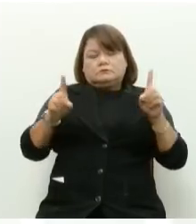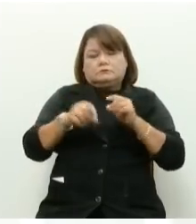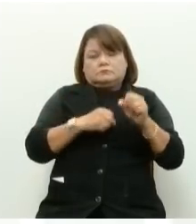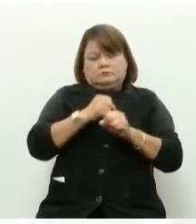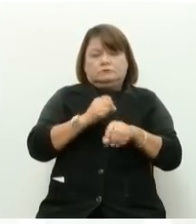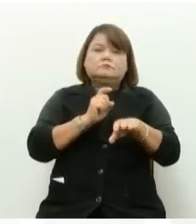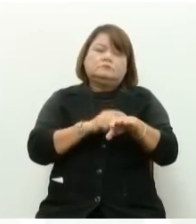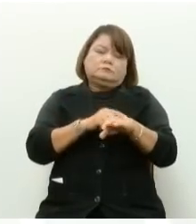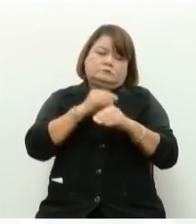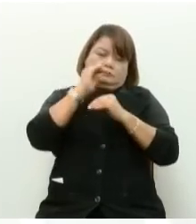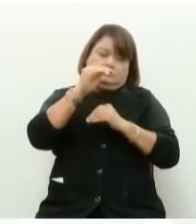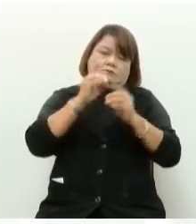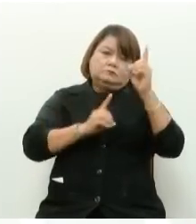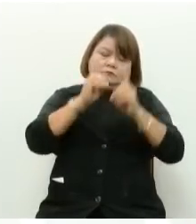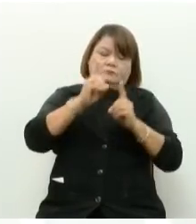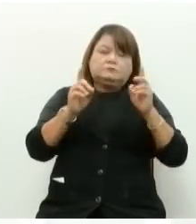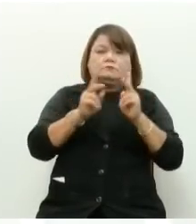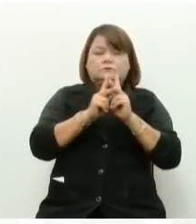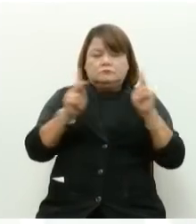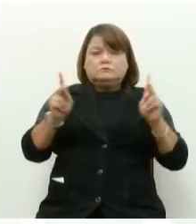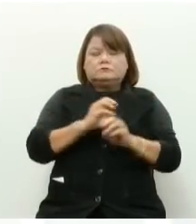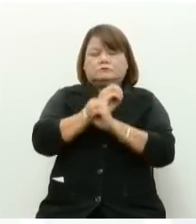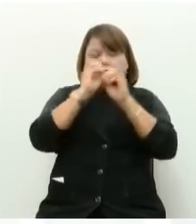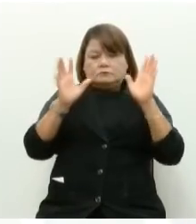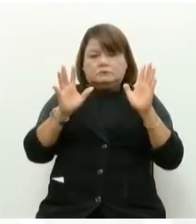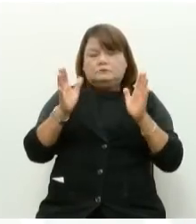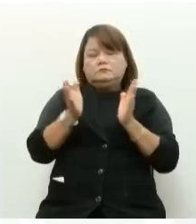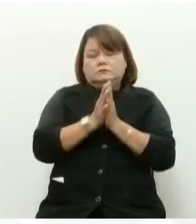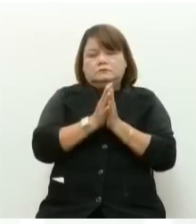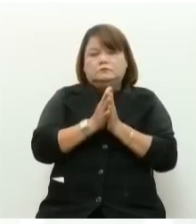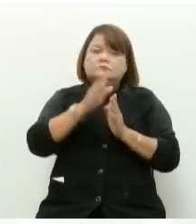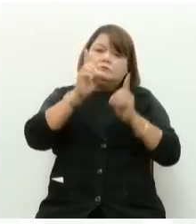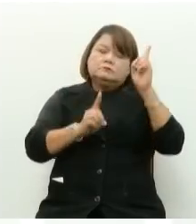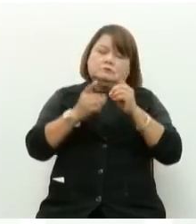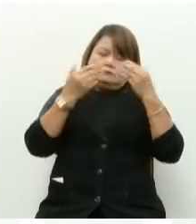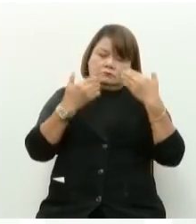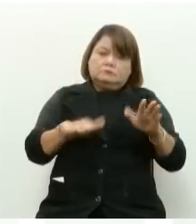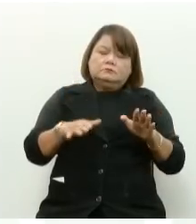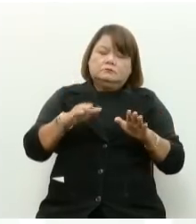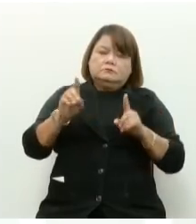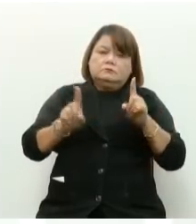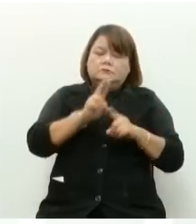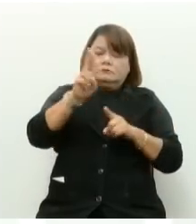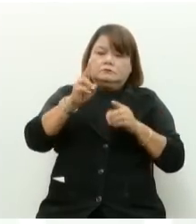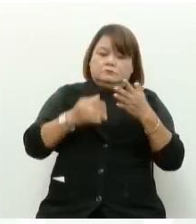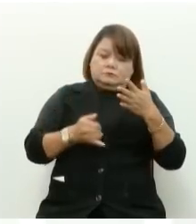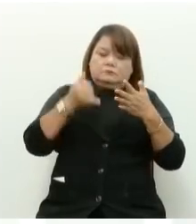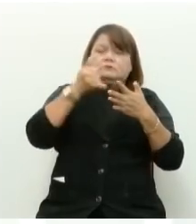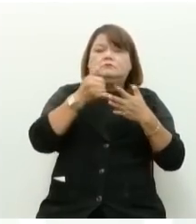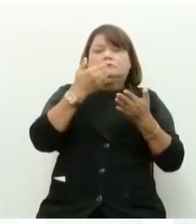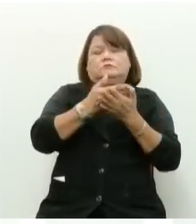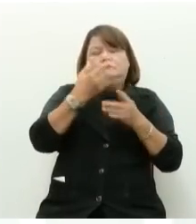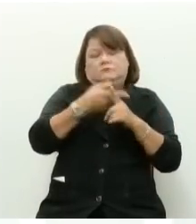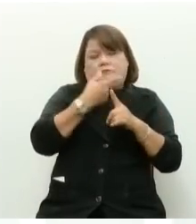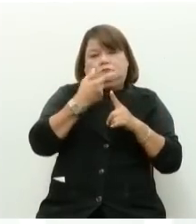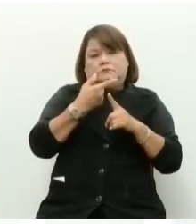เวลาของการประเมินมีกรรมการประเมินที่ชัดเจนรวมถึงประเมินเสร็จแล้วก็ใช้เลื่อนเงินเดือนได้ด้วยเรื่อง